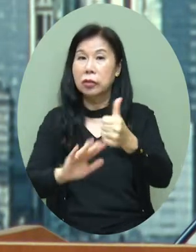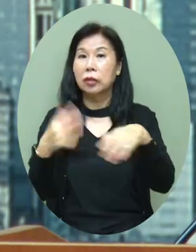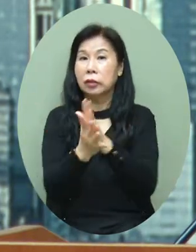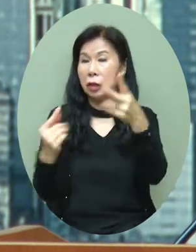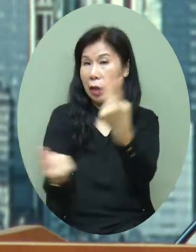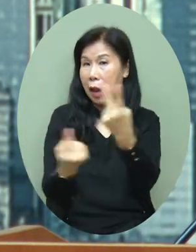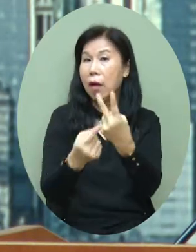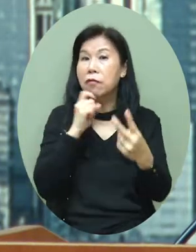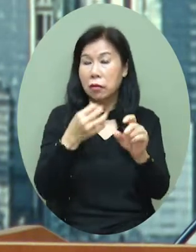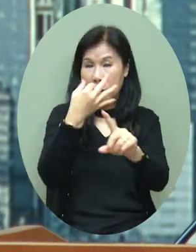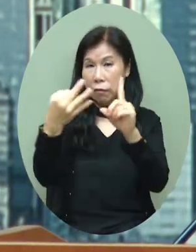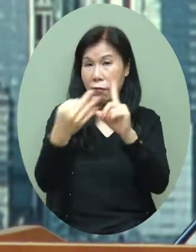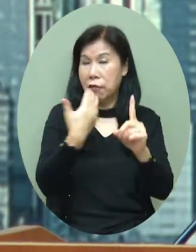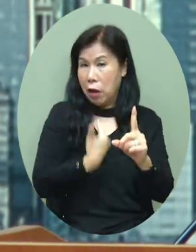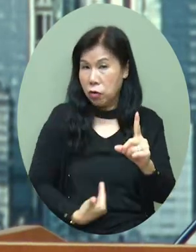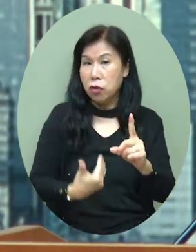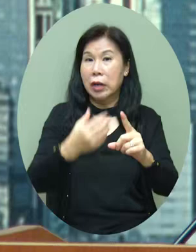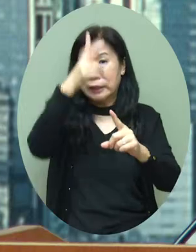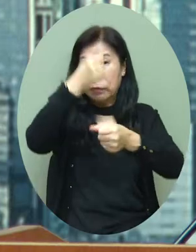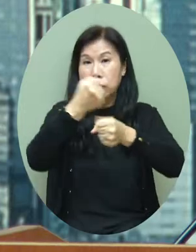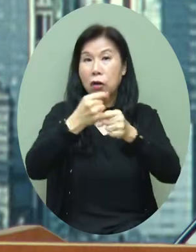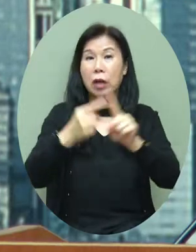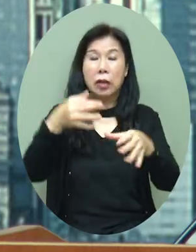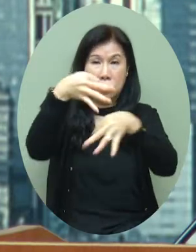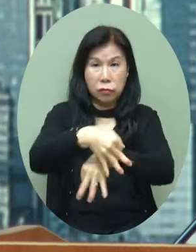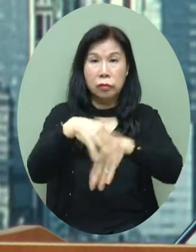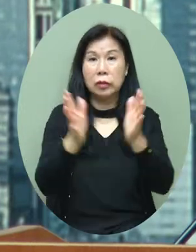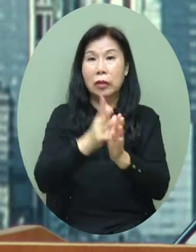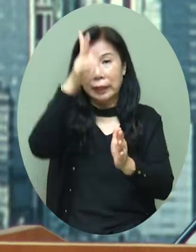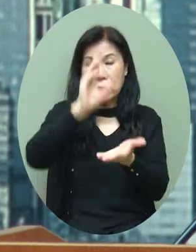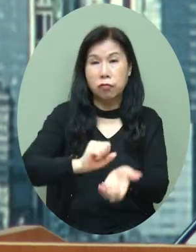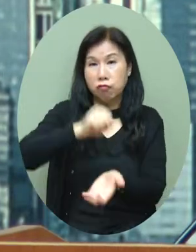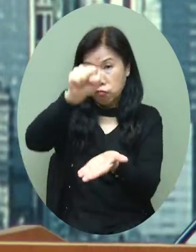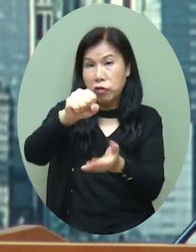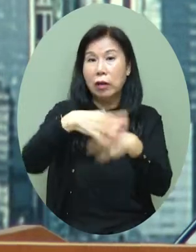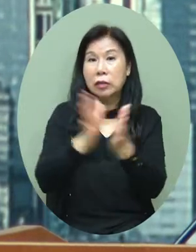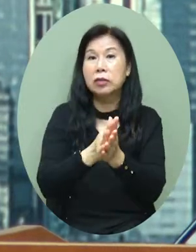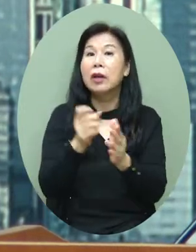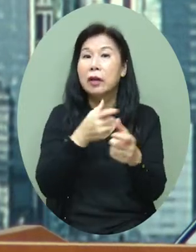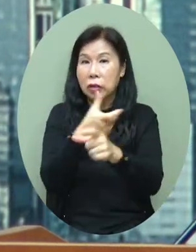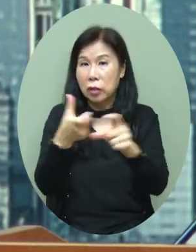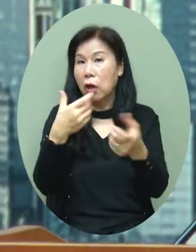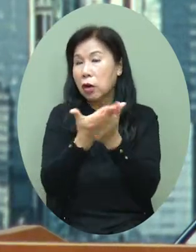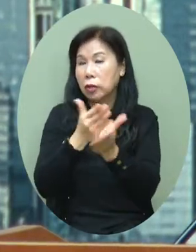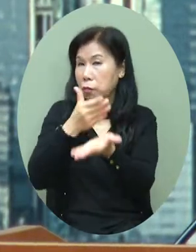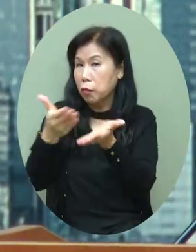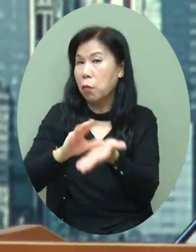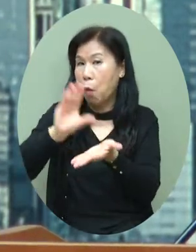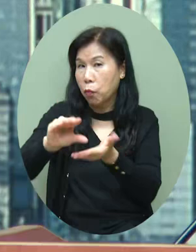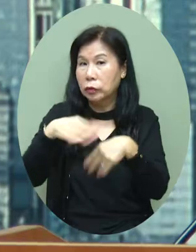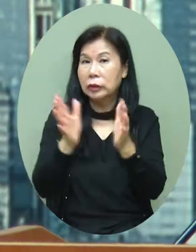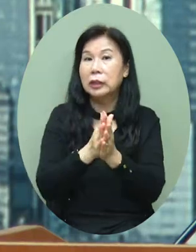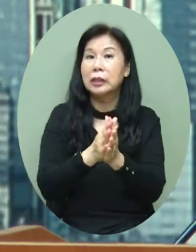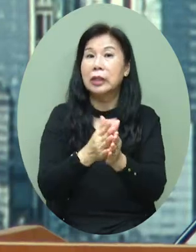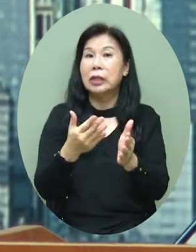2萬多名非公務員合約員工，同埋政府資助機構所收到嘅資助金撥款，同埋資